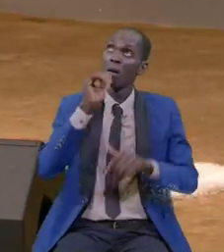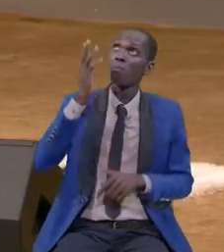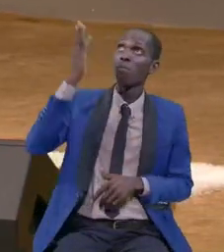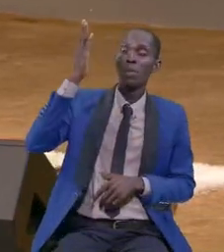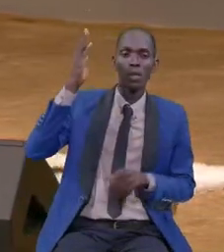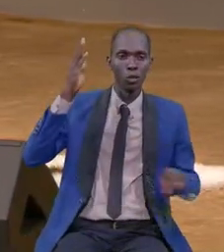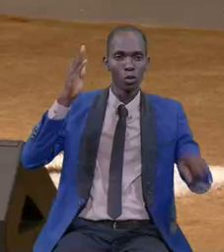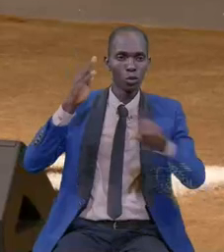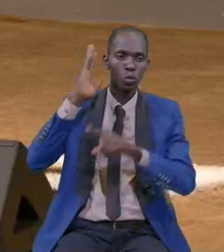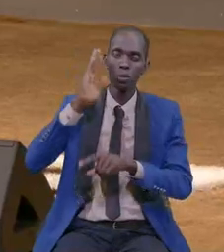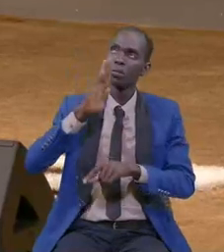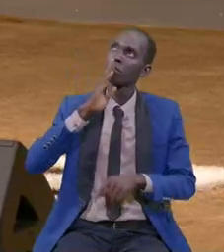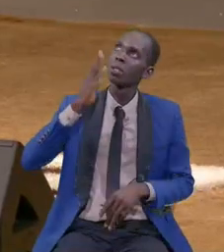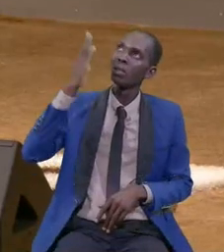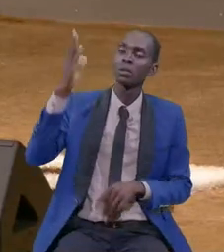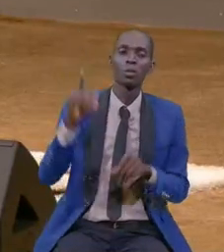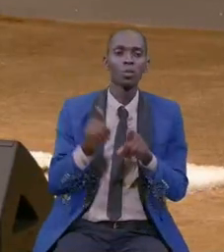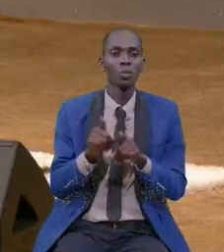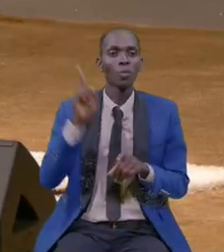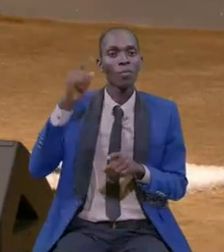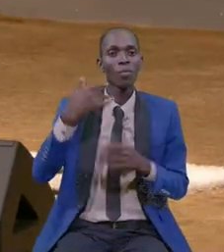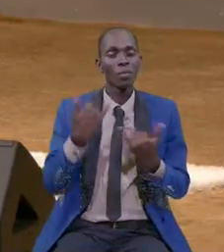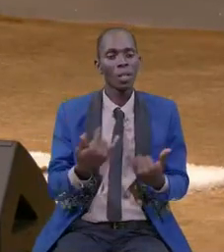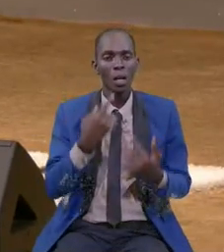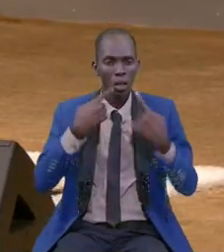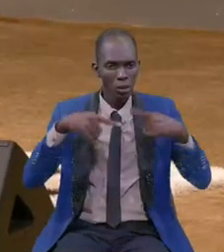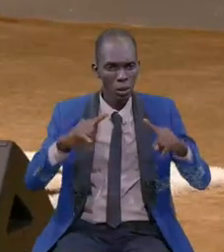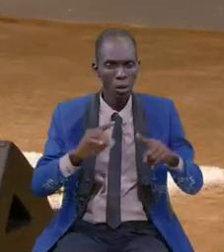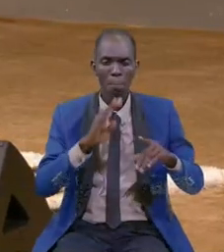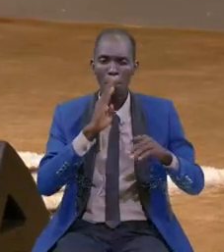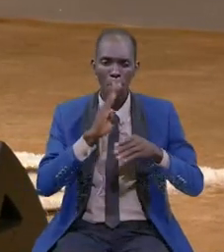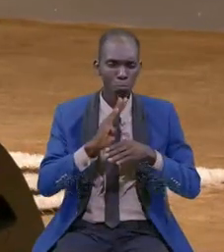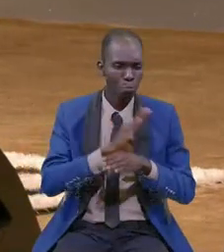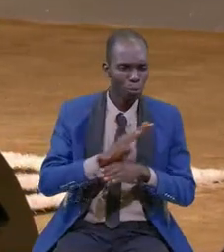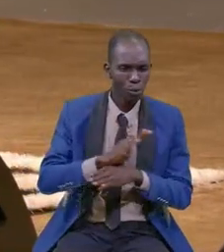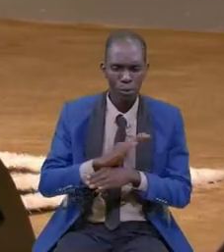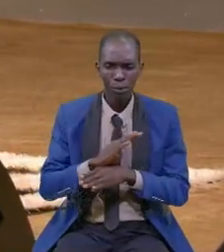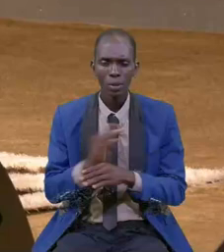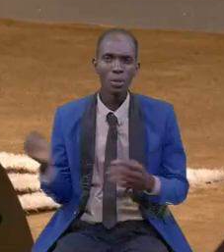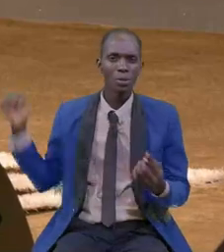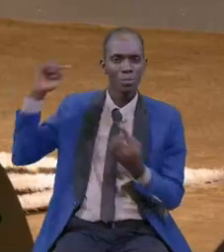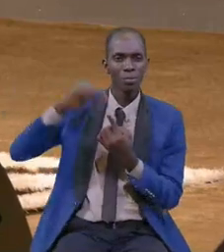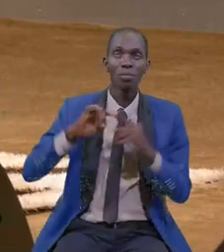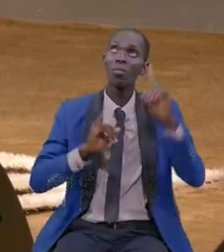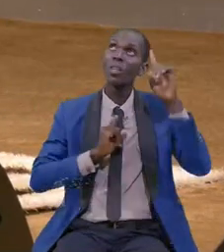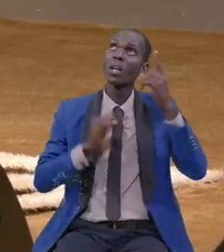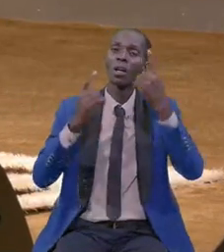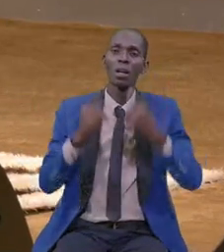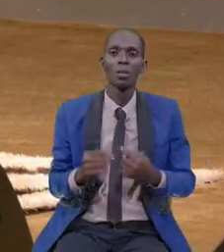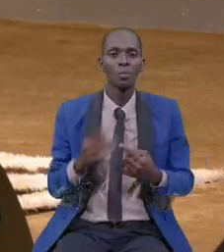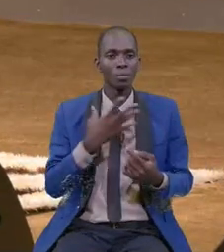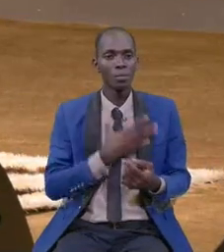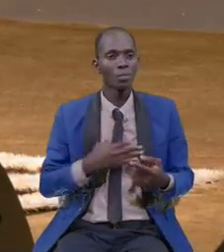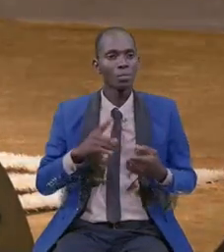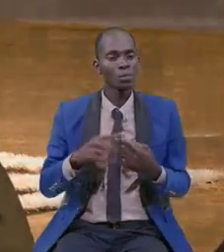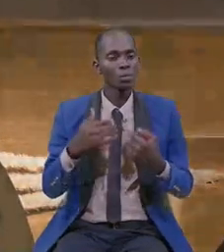et après cela il a dit à occupez-vous jusqu'à ce que je revienne faites les valoir jusqu'à ce je revienne et